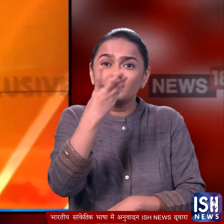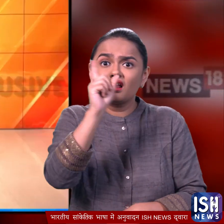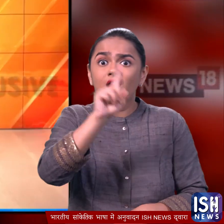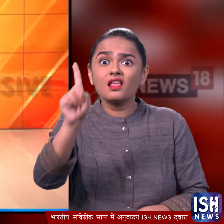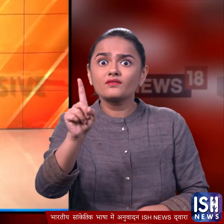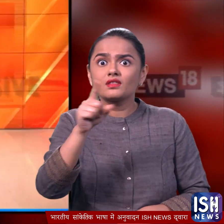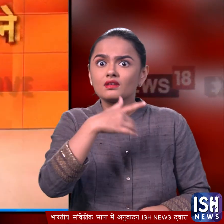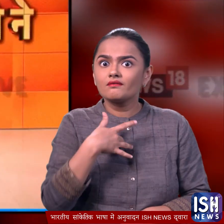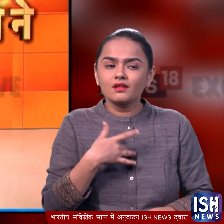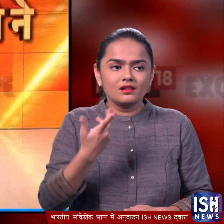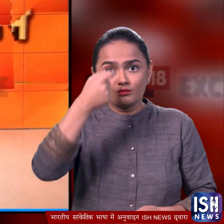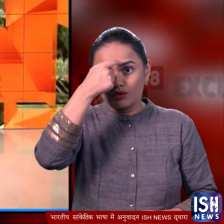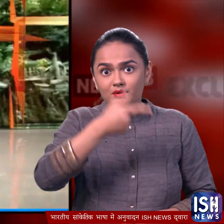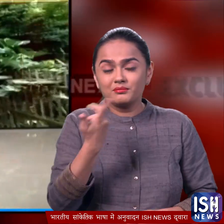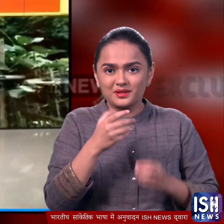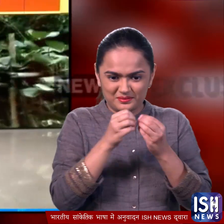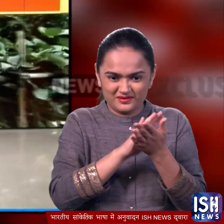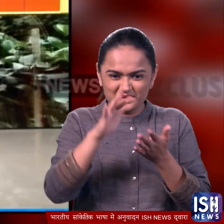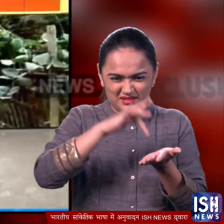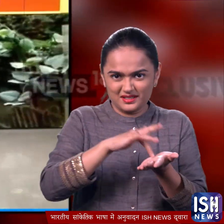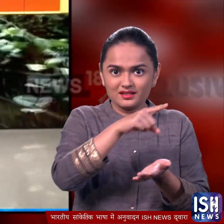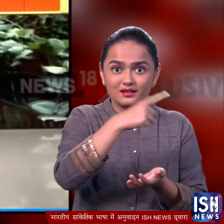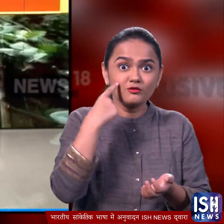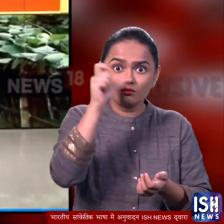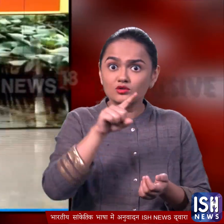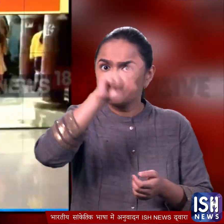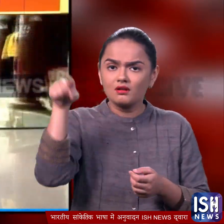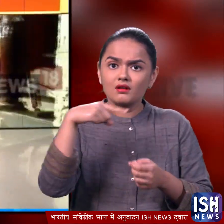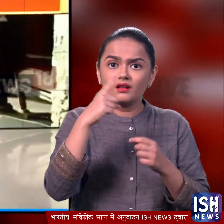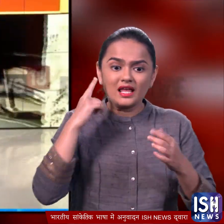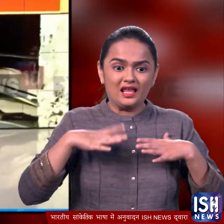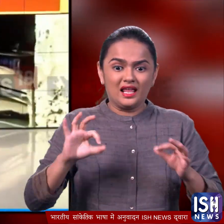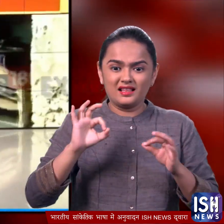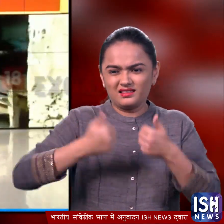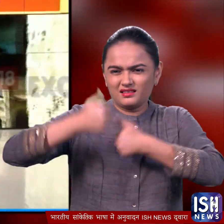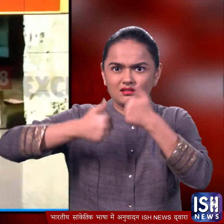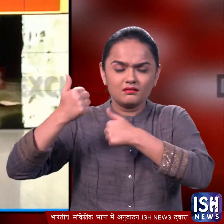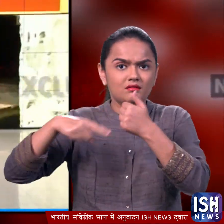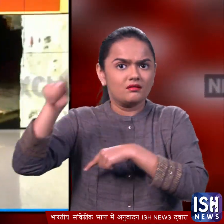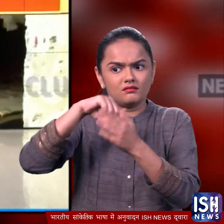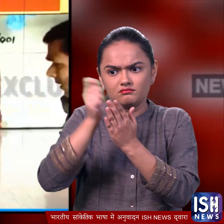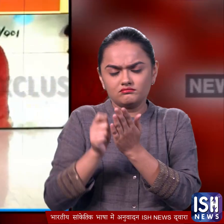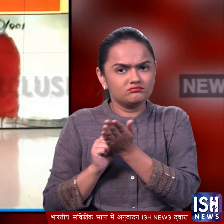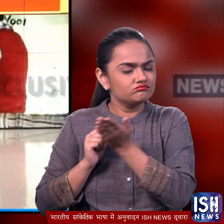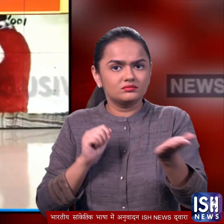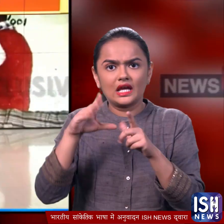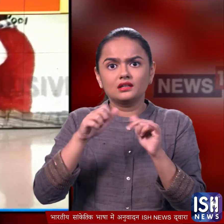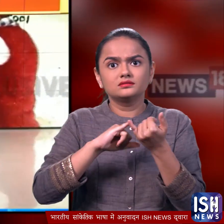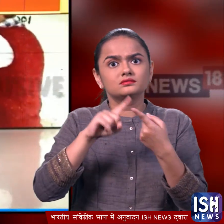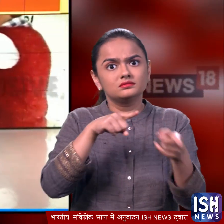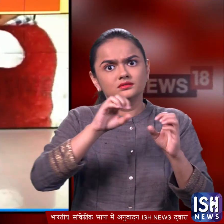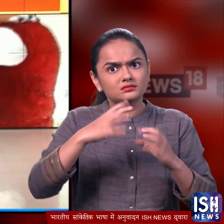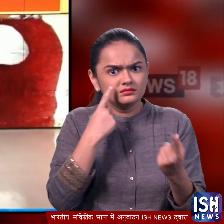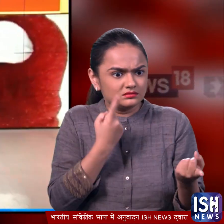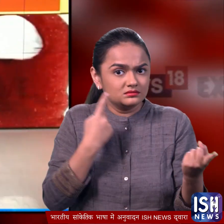लगवाने का दावा करना महंगा साबित पड़ गया। ब्रह्मदेव मंडल नाम के इस बुजुर्ग के खिलाफ स्वास्थ्य विभाग के अधिकारियों की शिकायत पर पुलिस ने